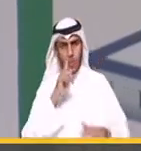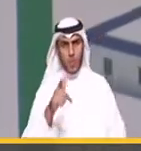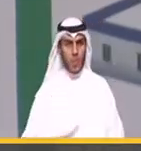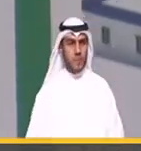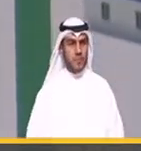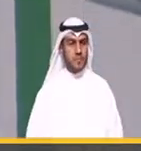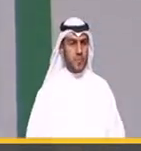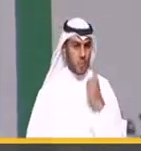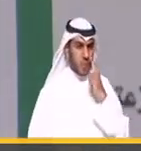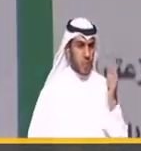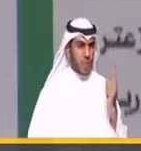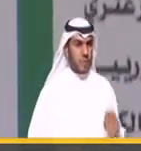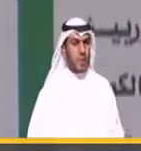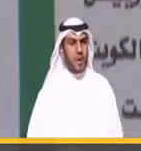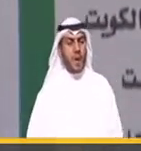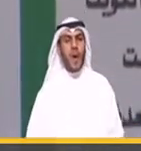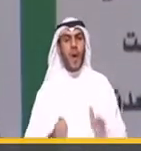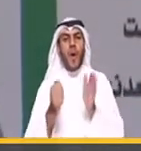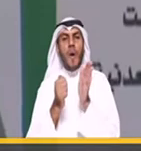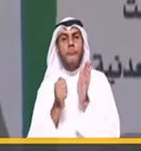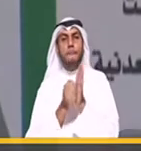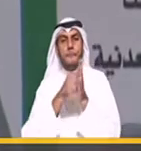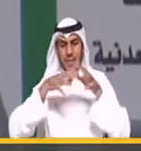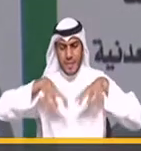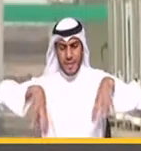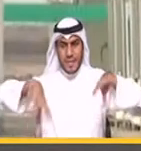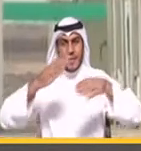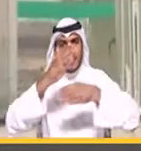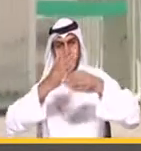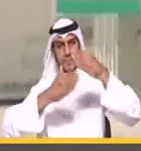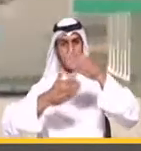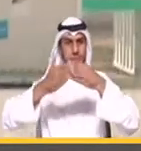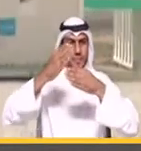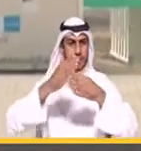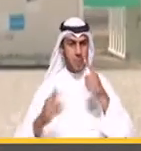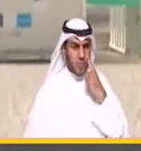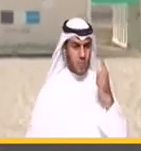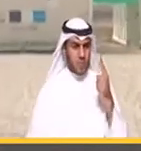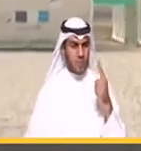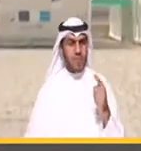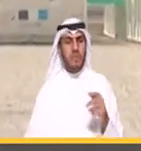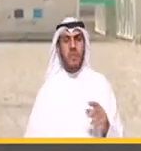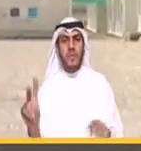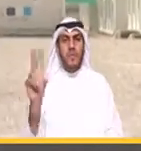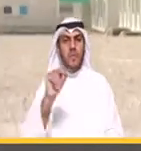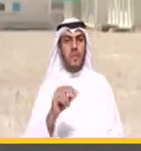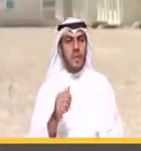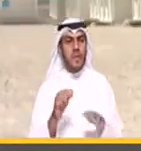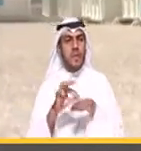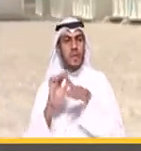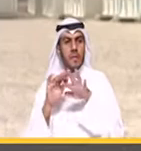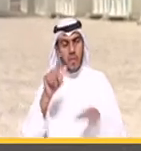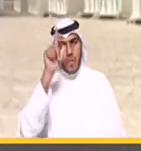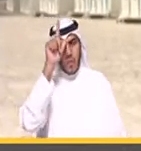الكويت النموذجيه في مخيم الزعتري للاجئين صوره تختزل هذا الكم الهائل من المبادرات